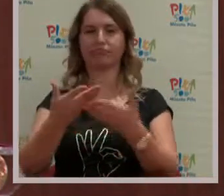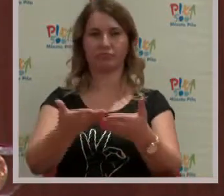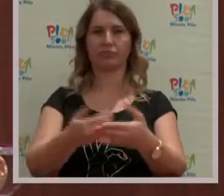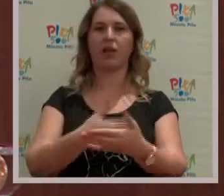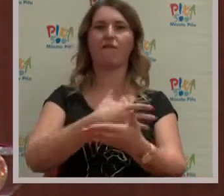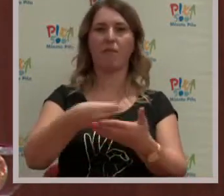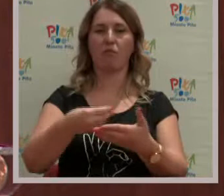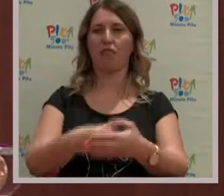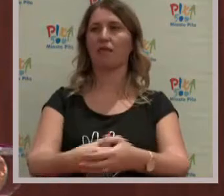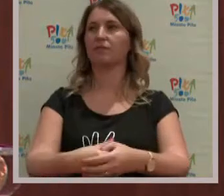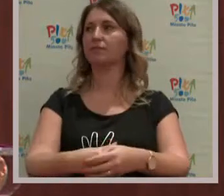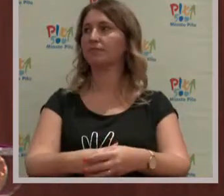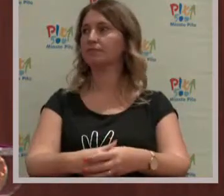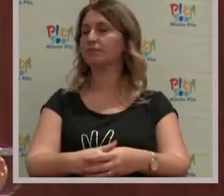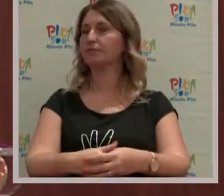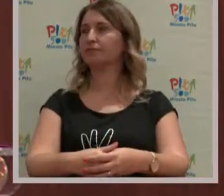klubu trudnych.